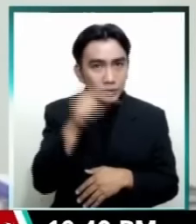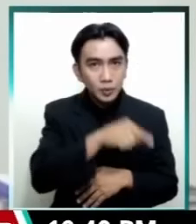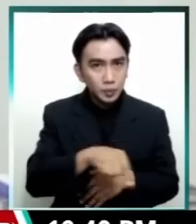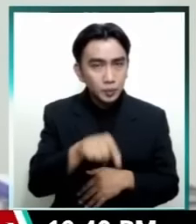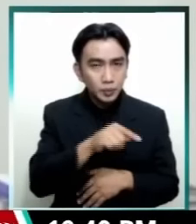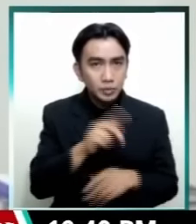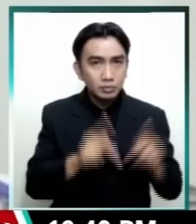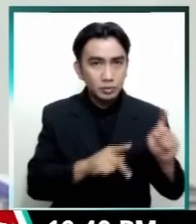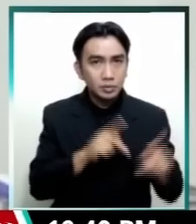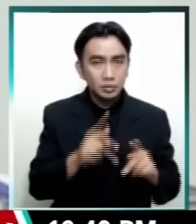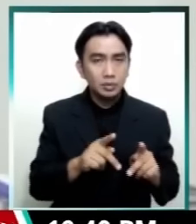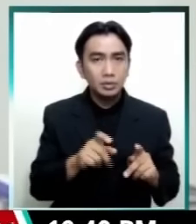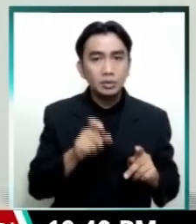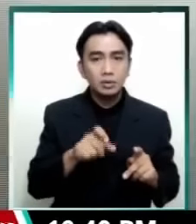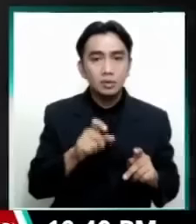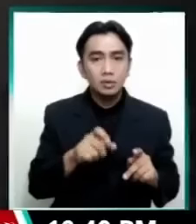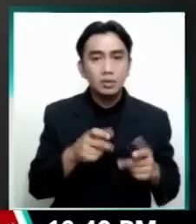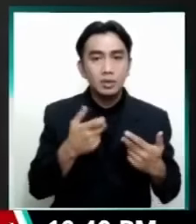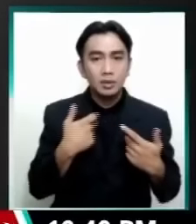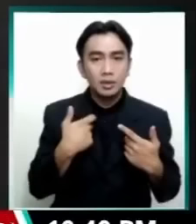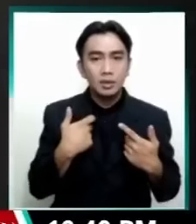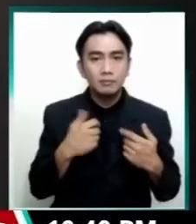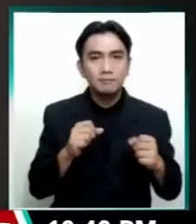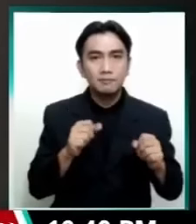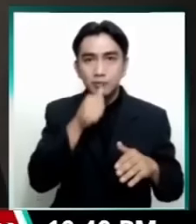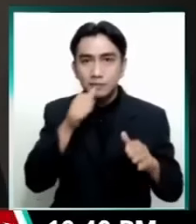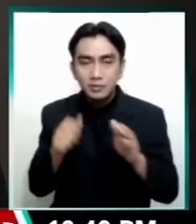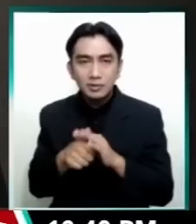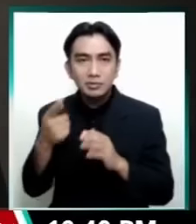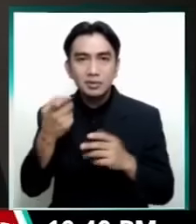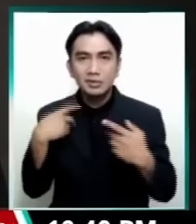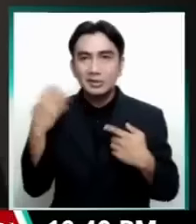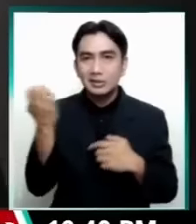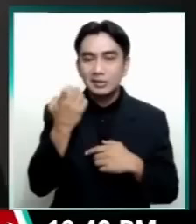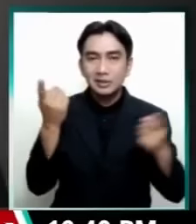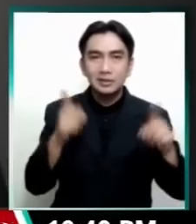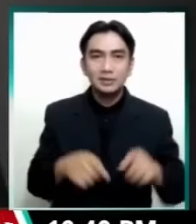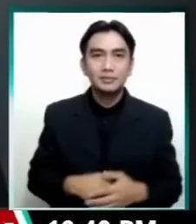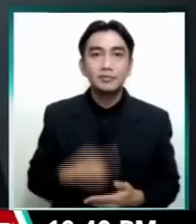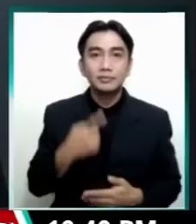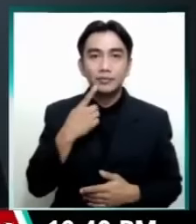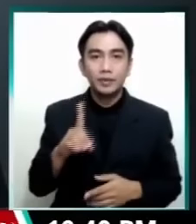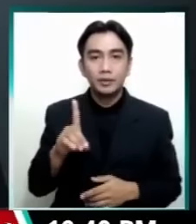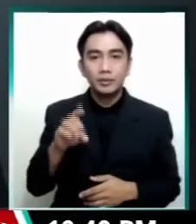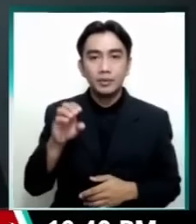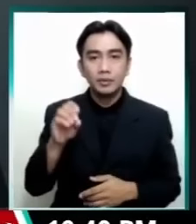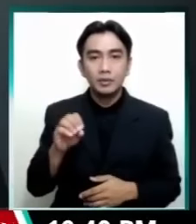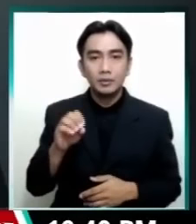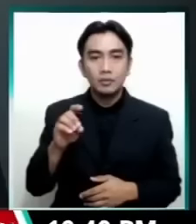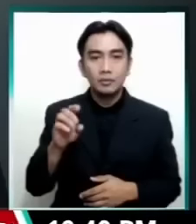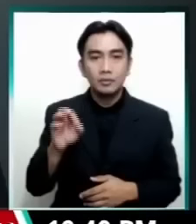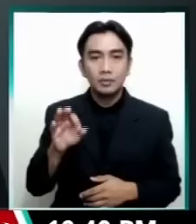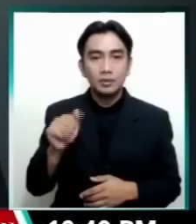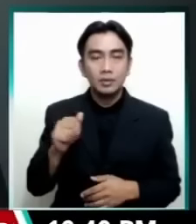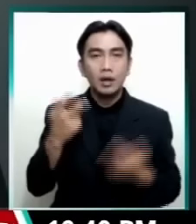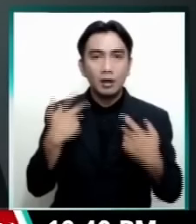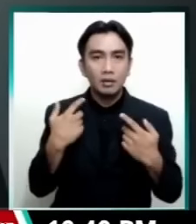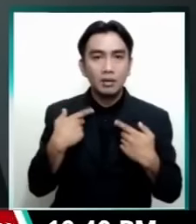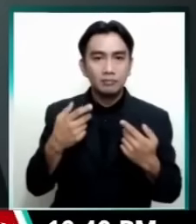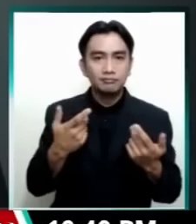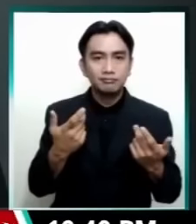to consider going home because of the rising tensions. Pero ayon sa Department of Foreign Affairs, 113 lang sa 17,000 na mga Pilipinong nasa